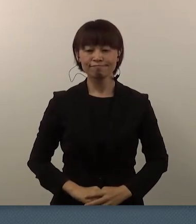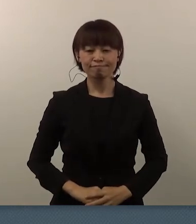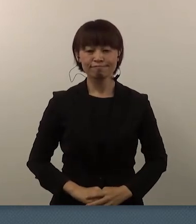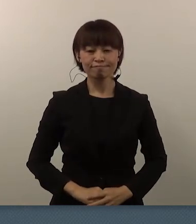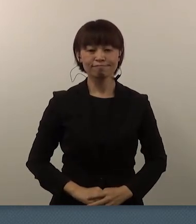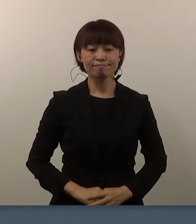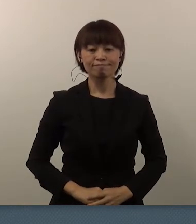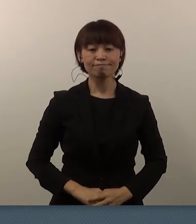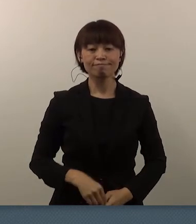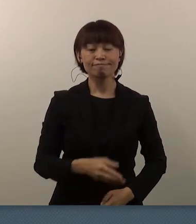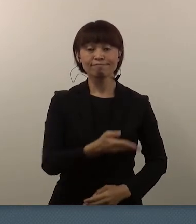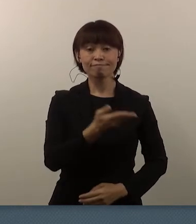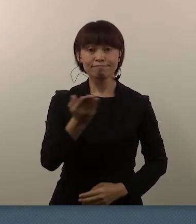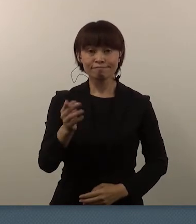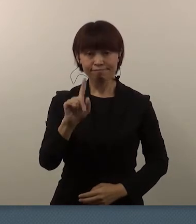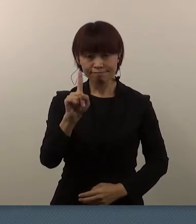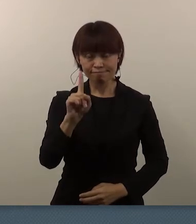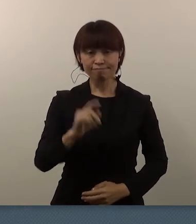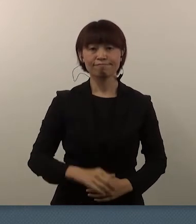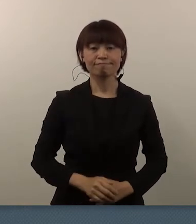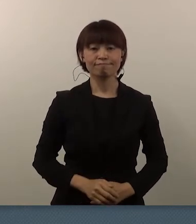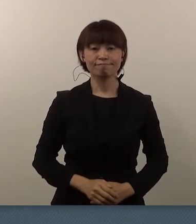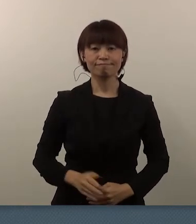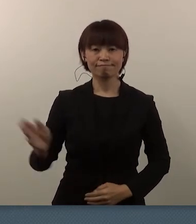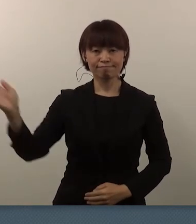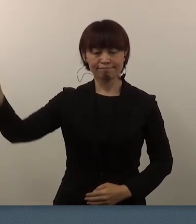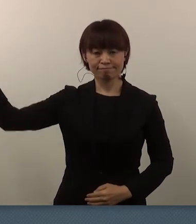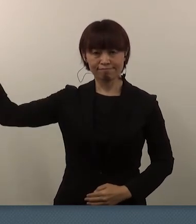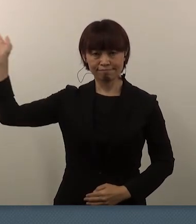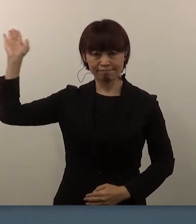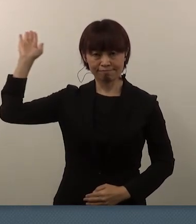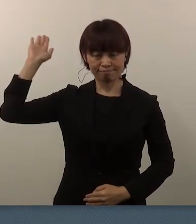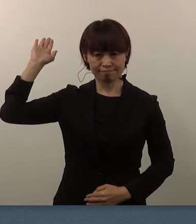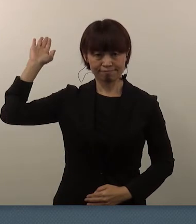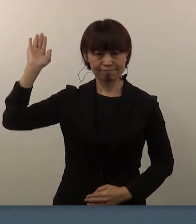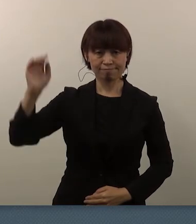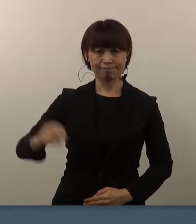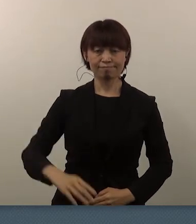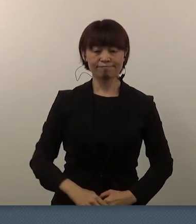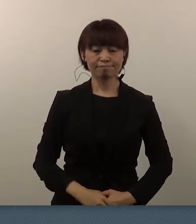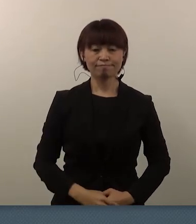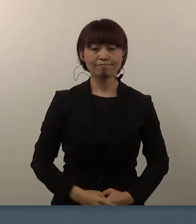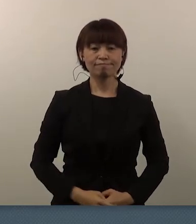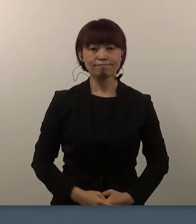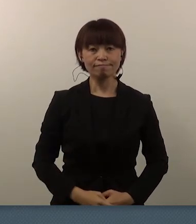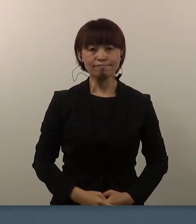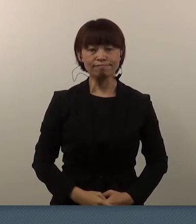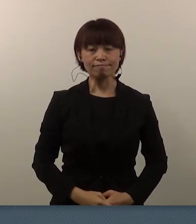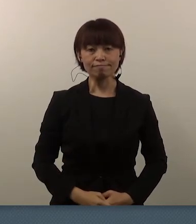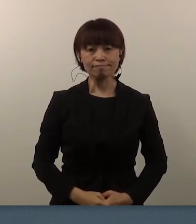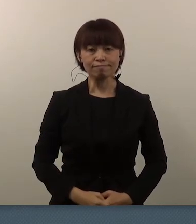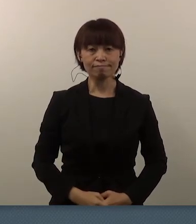次に飼い犬へのマイクロチップ装着費用の補助についてです。